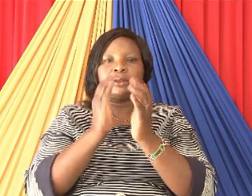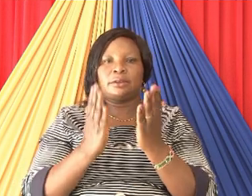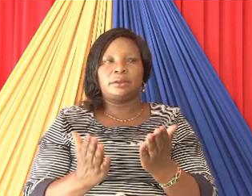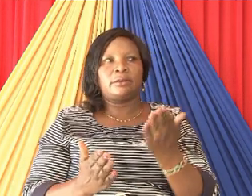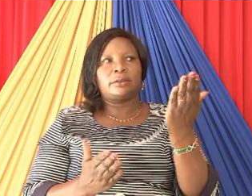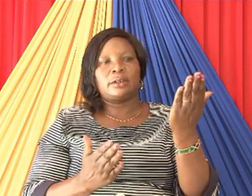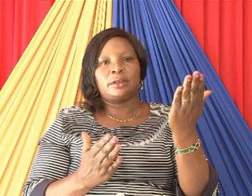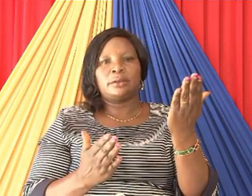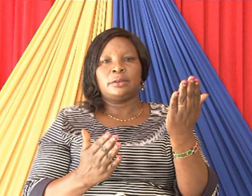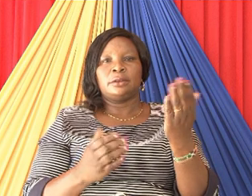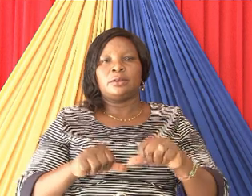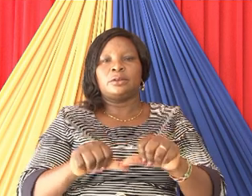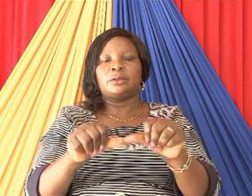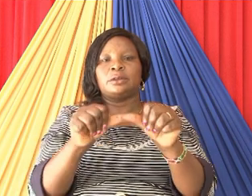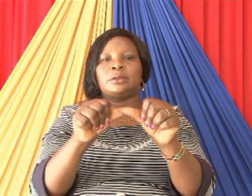wangu.